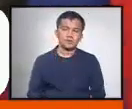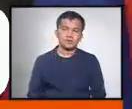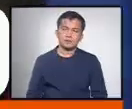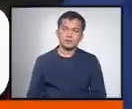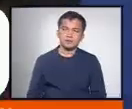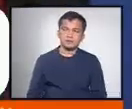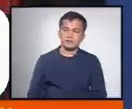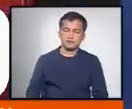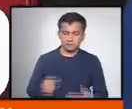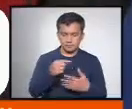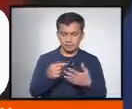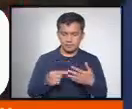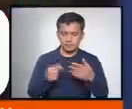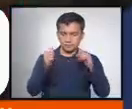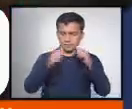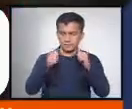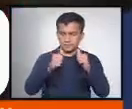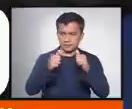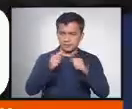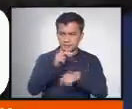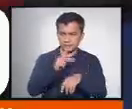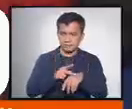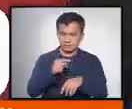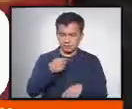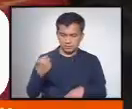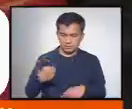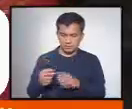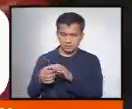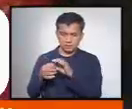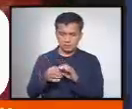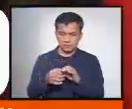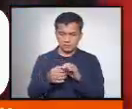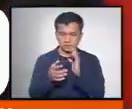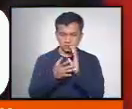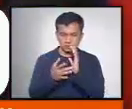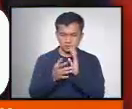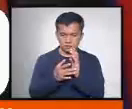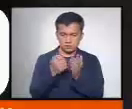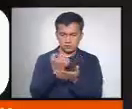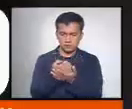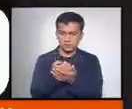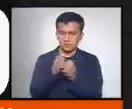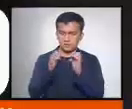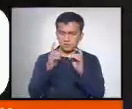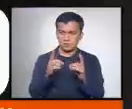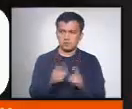Ilang kasunduan din ang nilagdaan ng Pilipinas at China, kaugnay sa teknolohiya, ekonomiya at